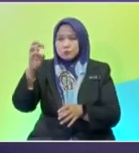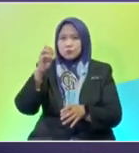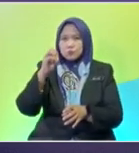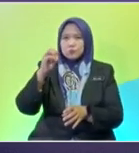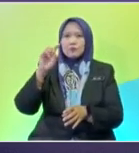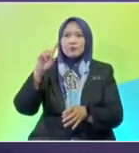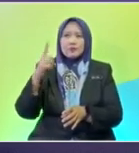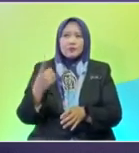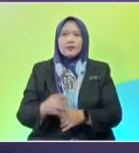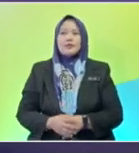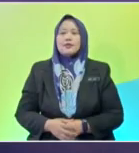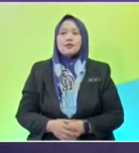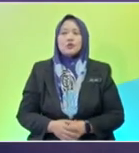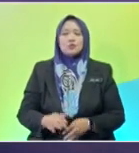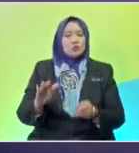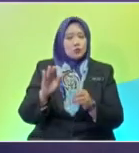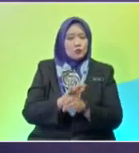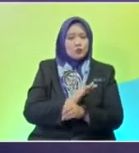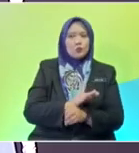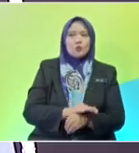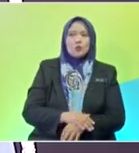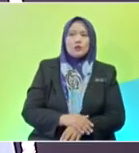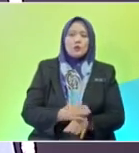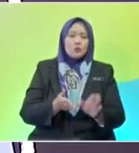jadi nasi adalah makanan